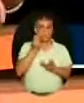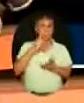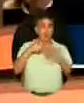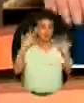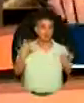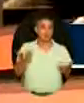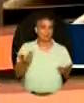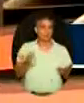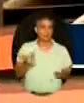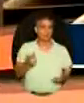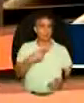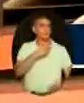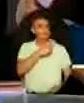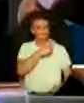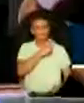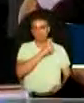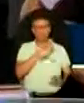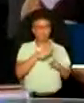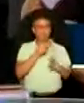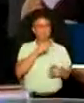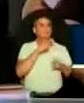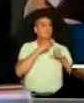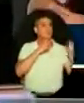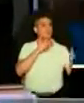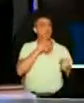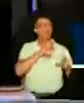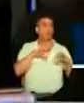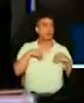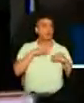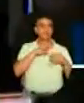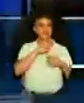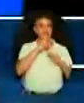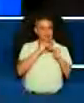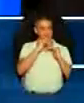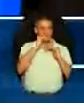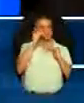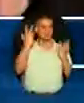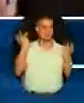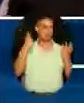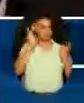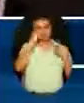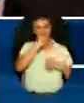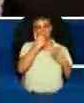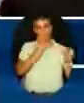אותך. אגב, אוחנה, אני קורא אותך לסדר. לא רק כלפי מדינת ישראל, שלום. השמאל